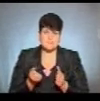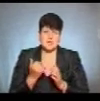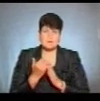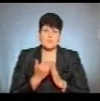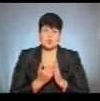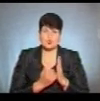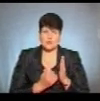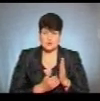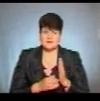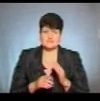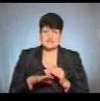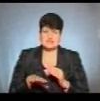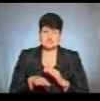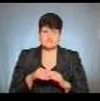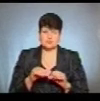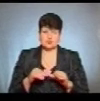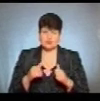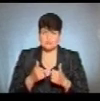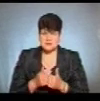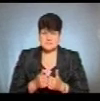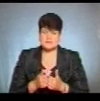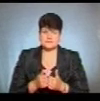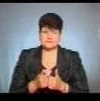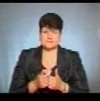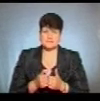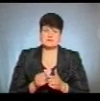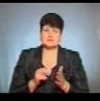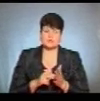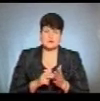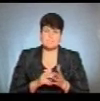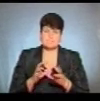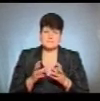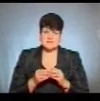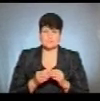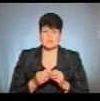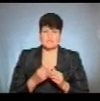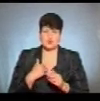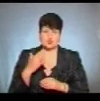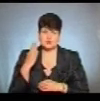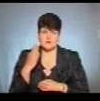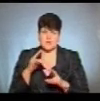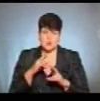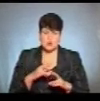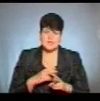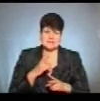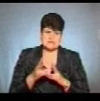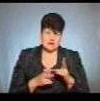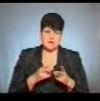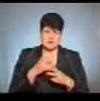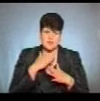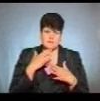протоколів дільничних виборчих комісій до кожної виборчої комісії, встановлення підсумків голосування, розгляд скарг. Ну, багато